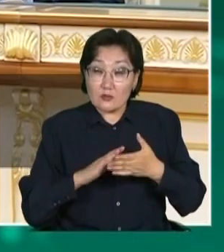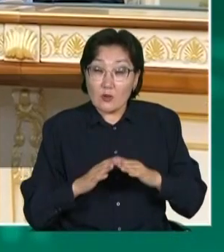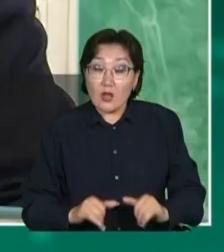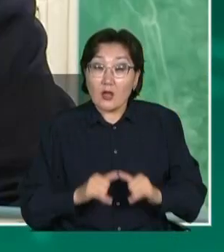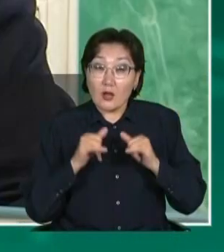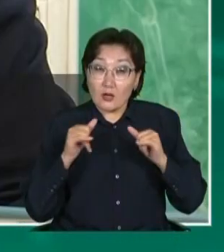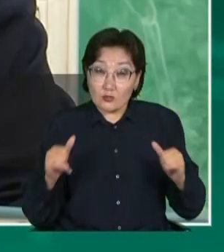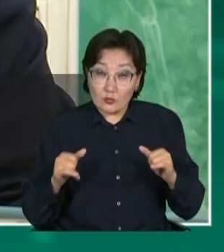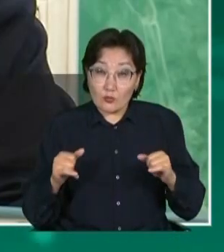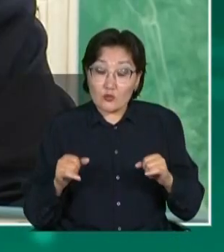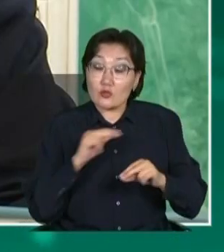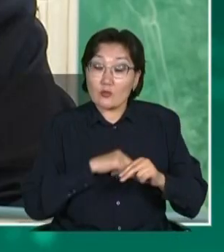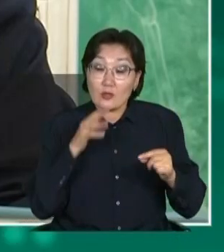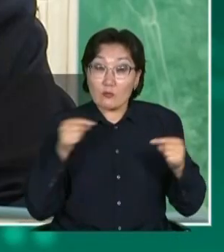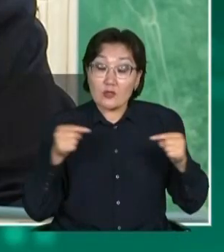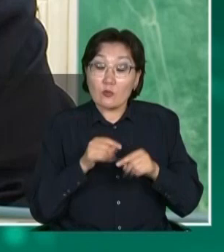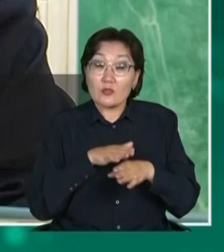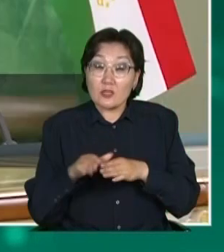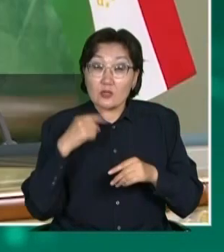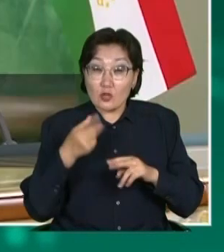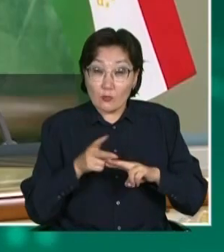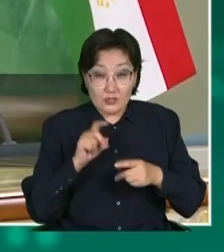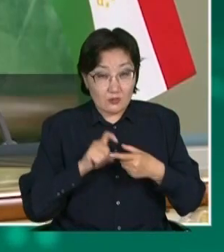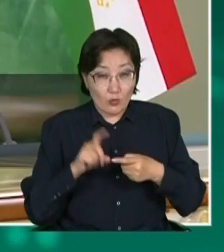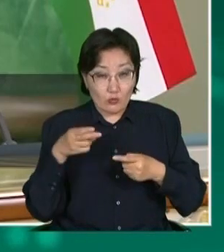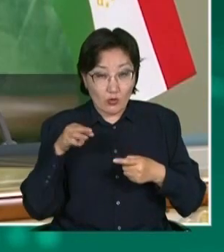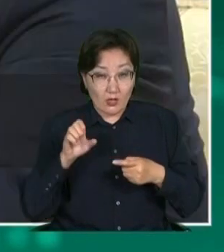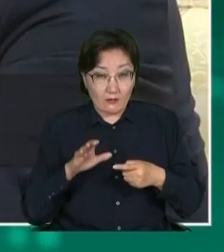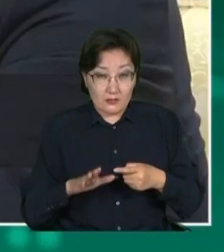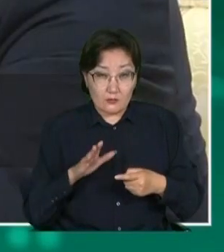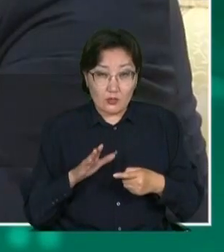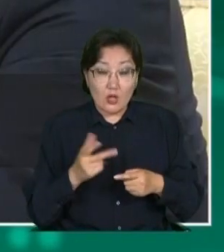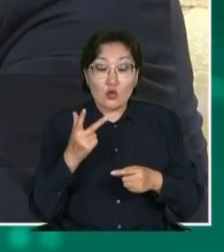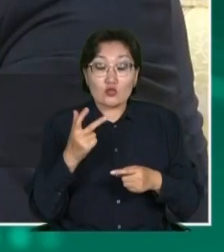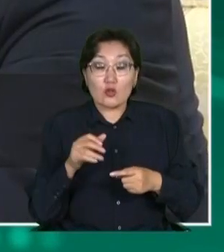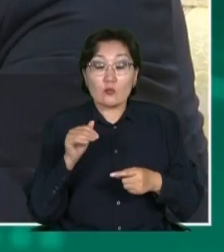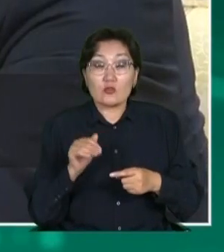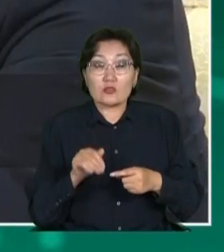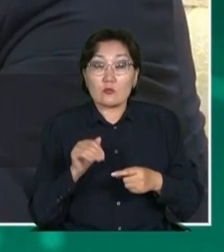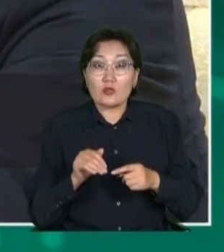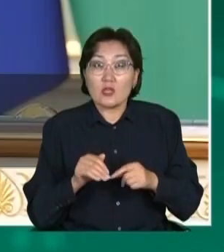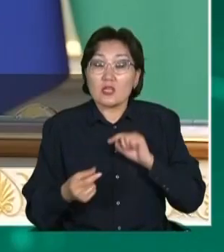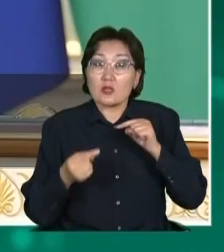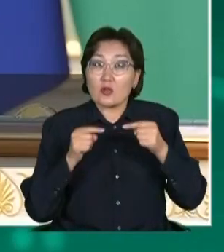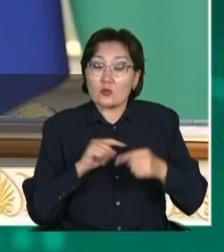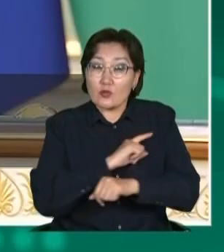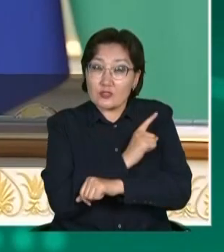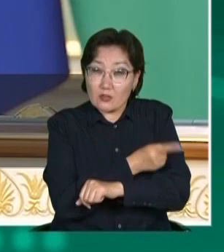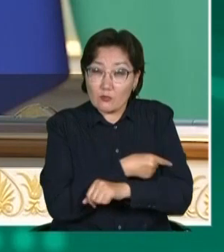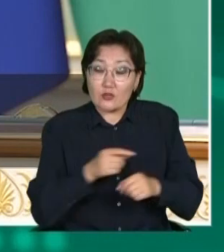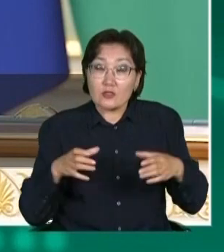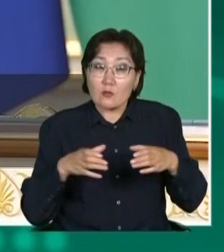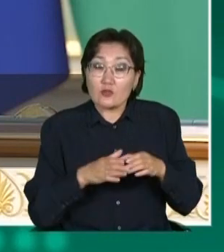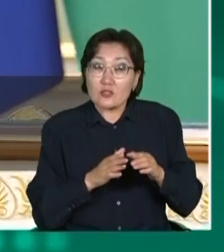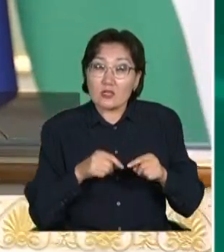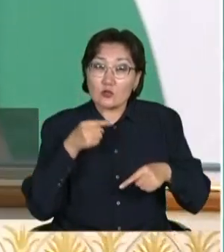дер кезінде қолға алынып жатқанын атап өтті. Осы орайда Қасым Жомарт Тоқаев 300 зұлым күшке қарсы күрес ұйым ынтымақтастығының